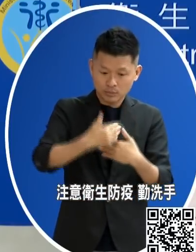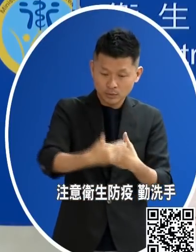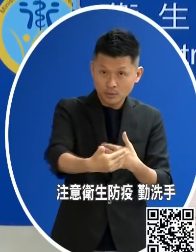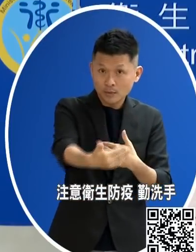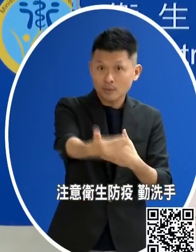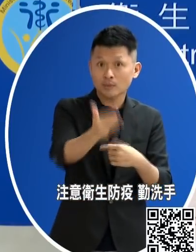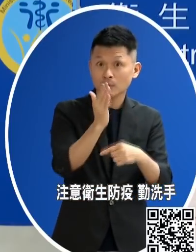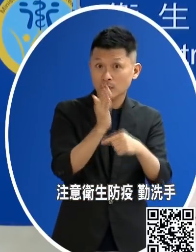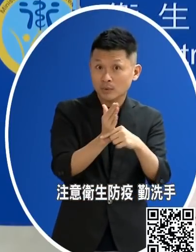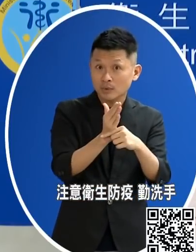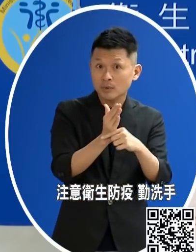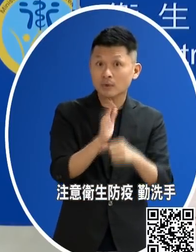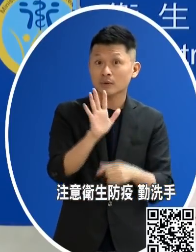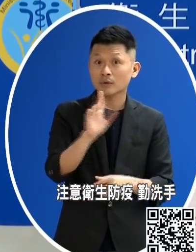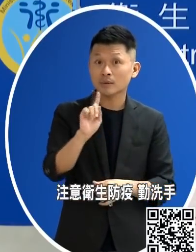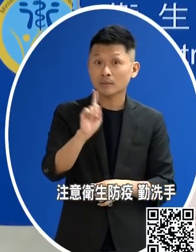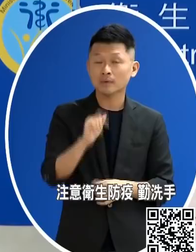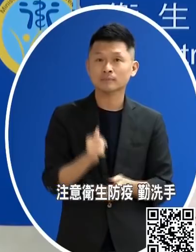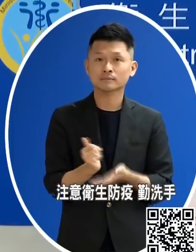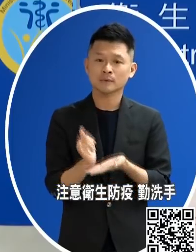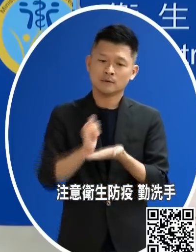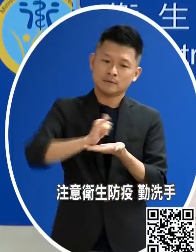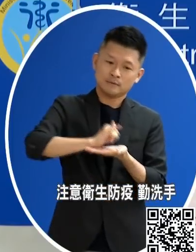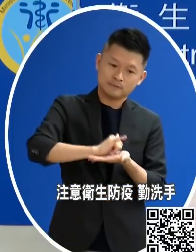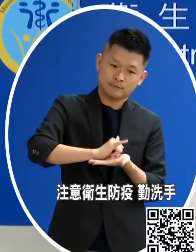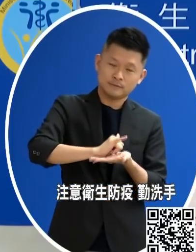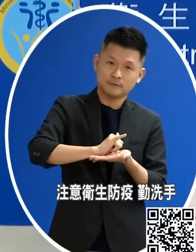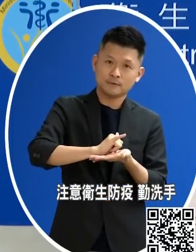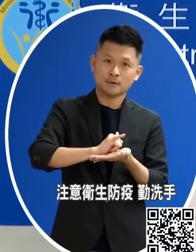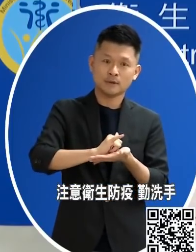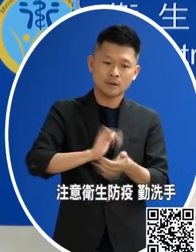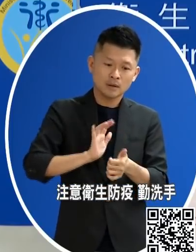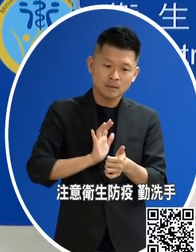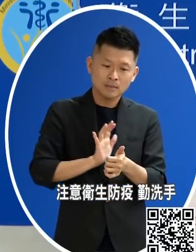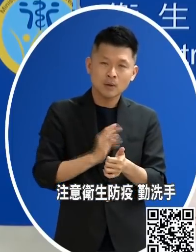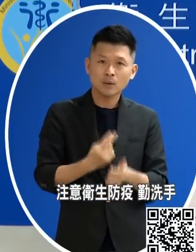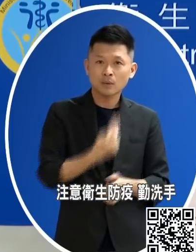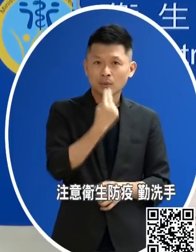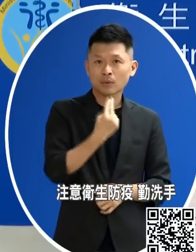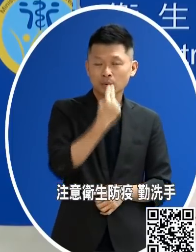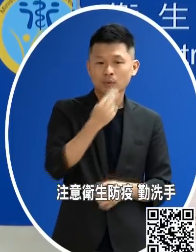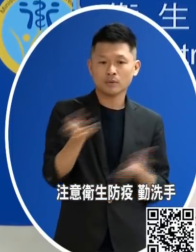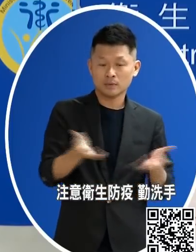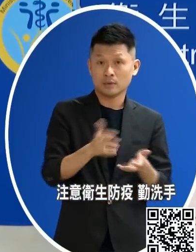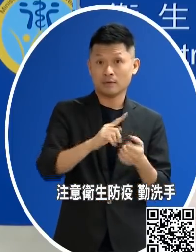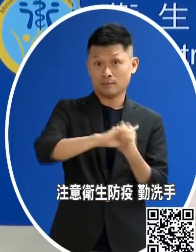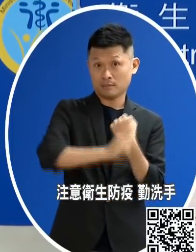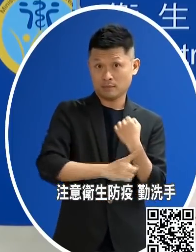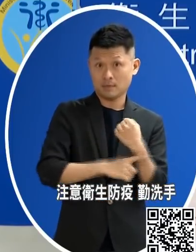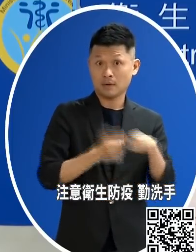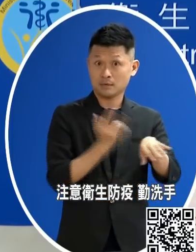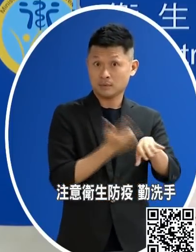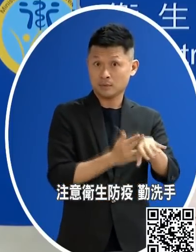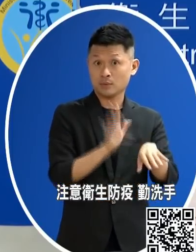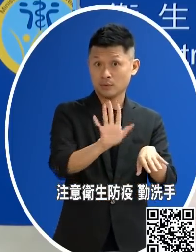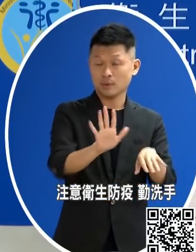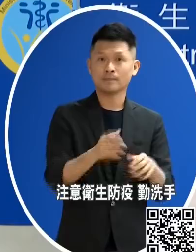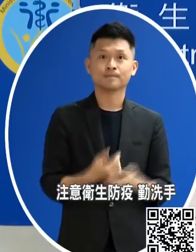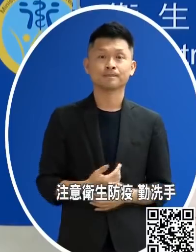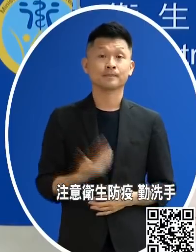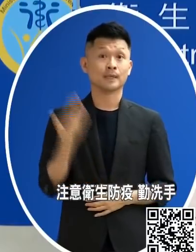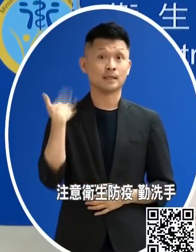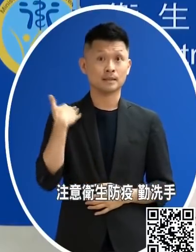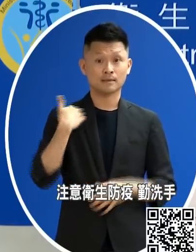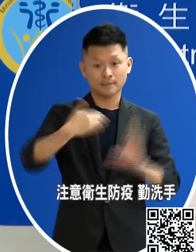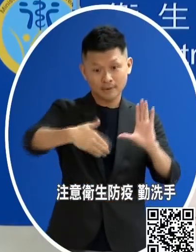有一个这个所谓的俯卧的通气治疗模式，那这个过去也曾经给大家看过